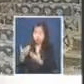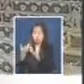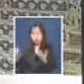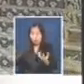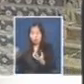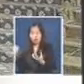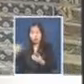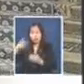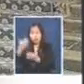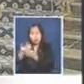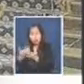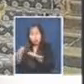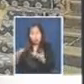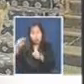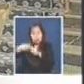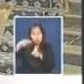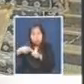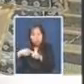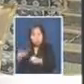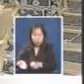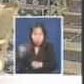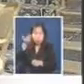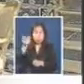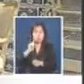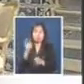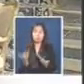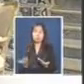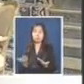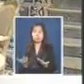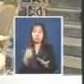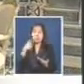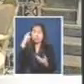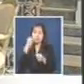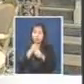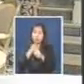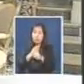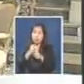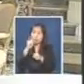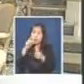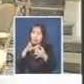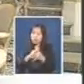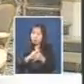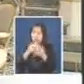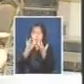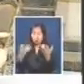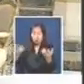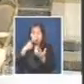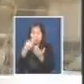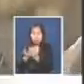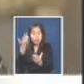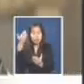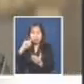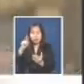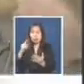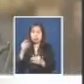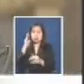ทุนเรื่องของราคาน้ำมันที่ปรับตัวสูงขึ้นนะท่านนายกเคยบอกว่าการผลิตยังไม่เต็มที่เลยทำให้ราคาสินค้าแพงตรงนี้อาจจะทำให้ชีวิต